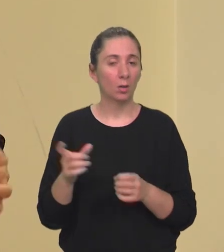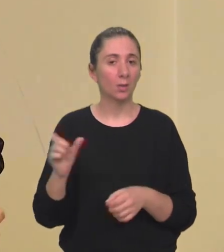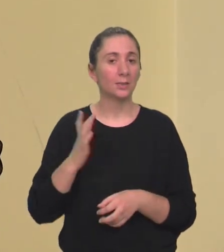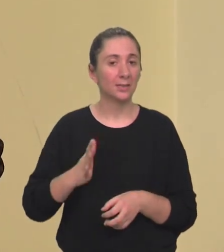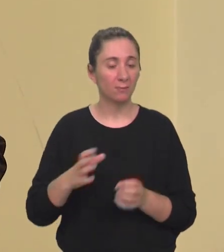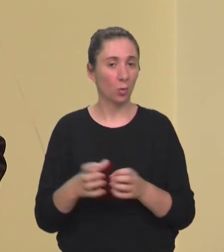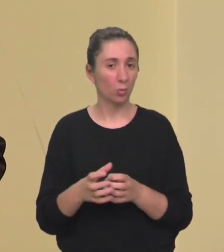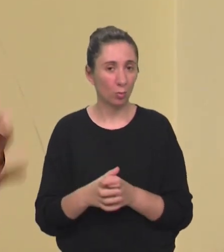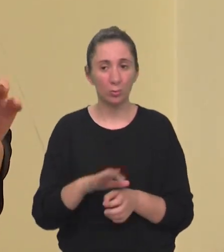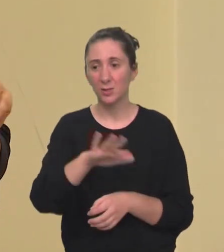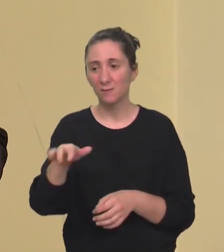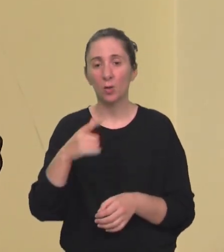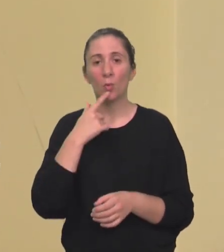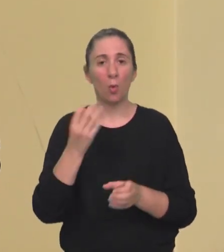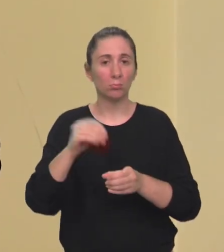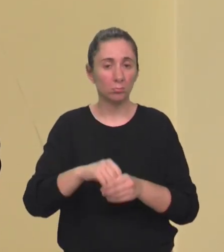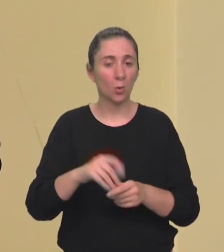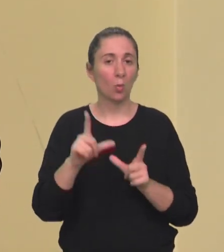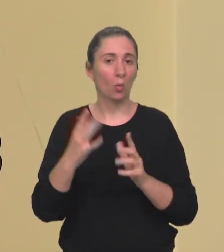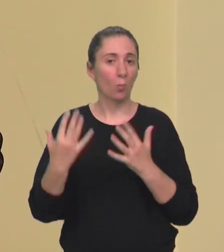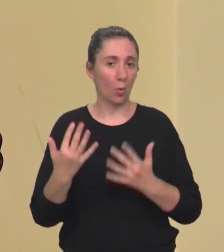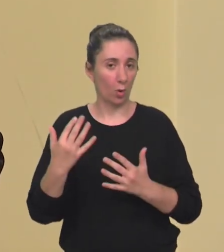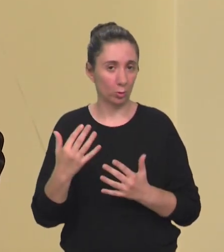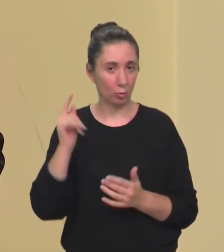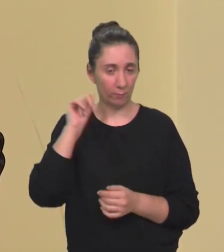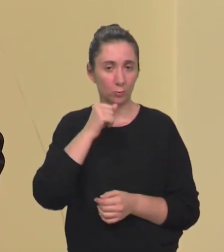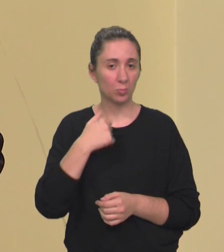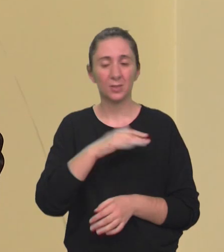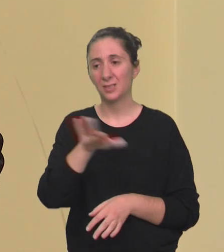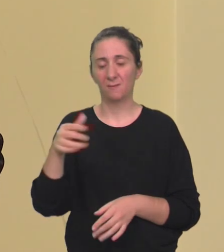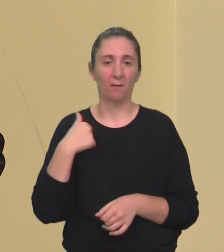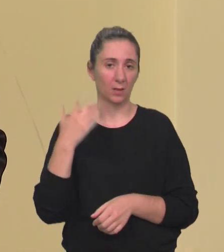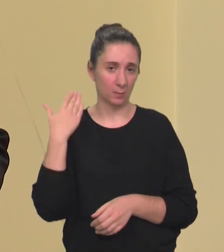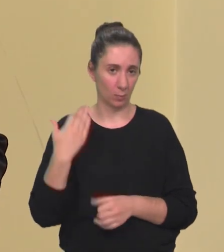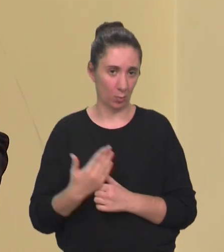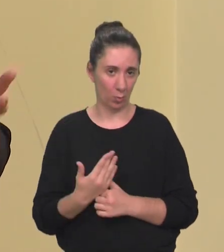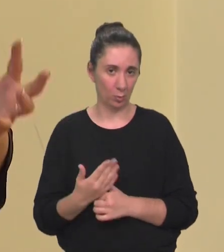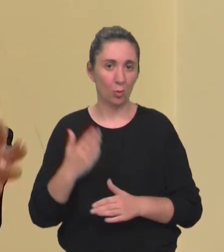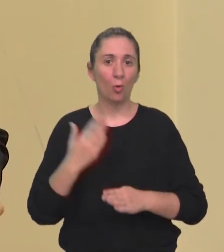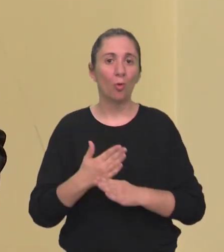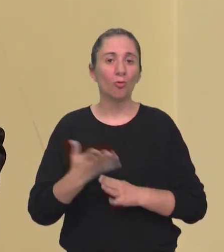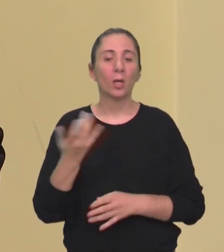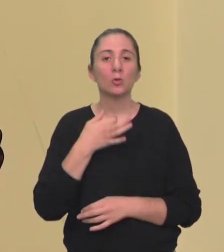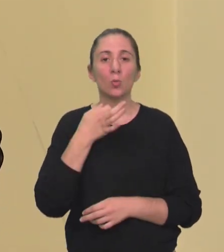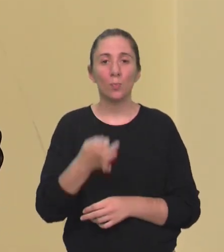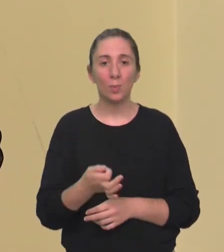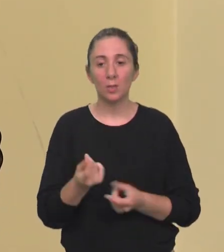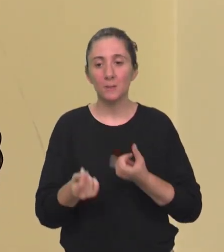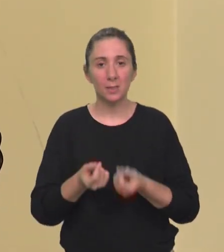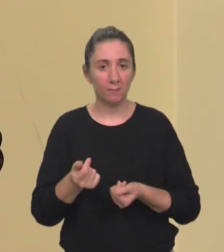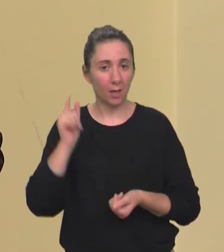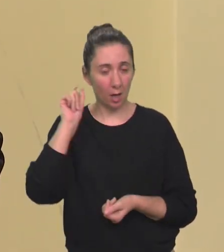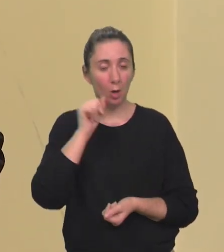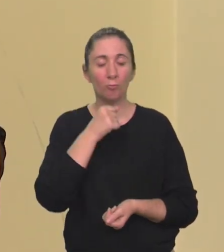koje participirate u proračunu Karlovačke županije, sve vas srdačno pozdravljam. Uvijek kada su u pitanju sredstva